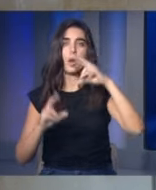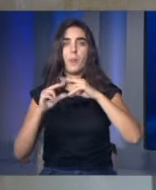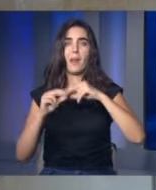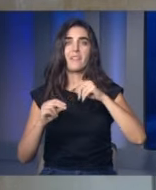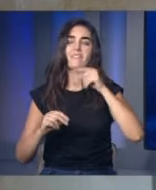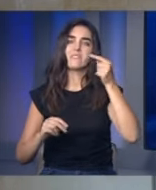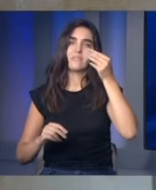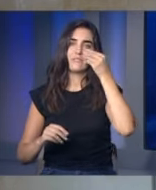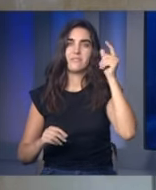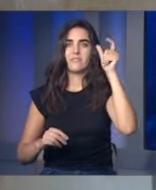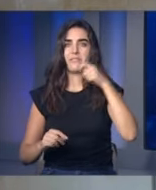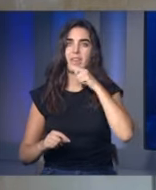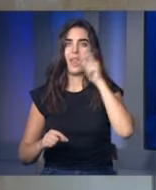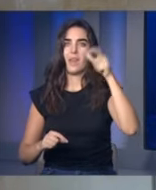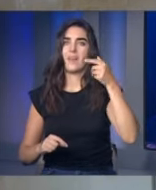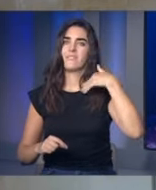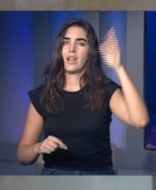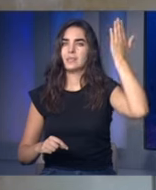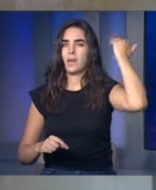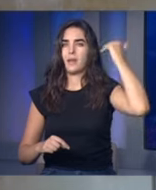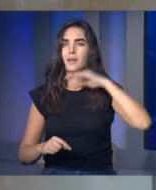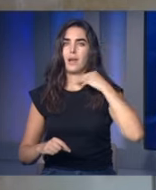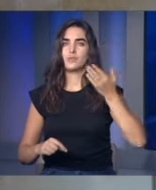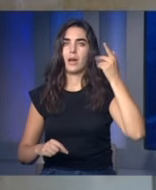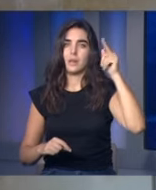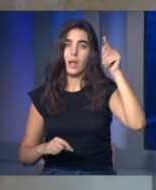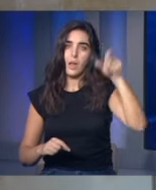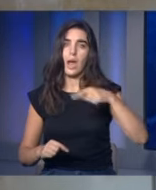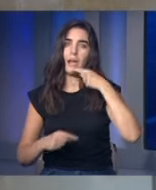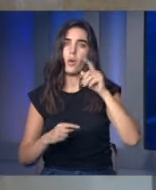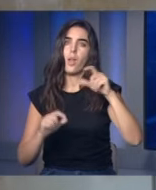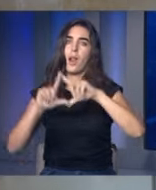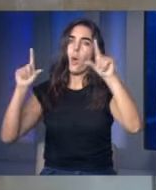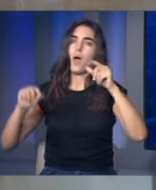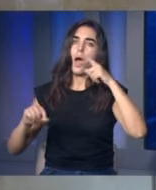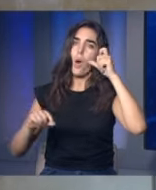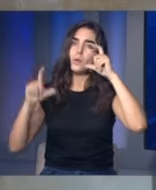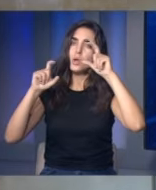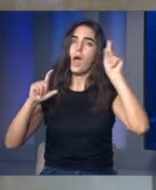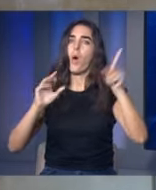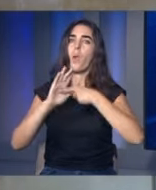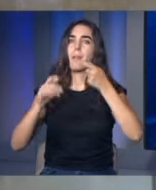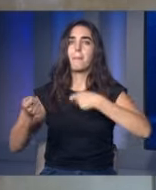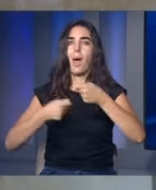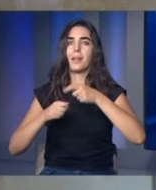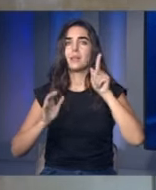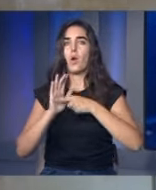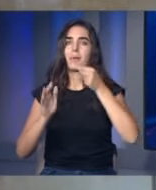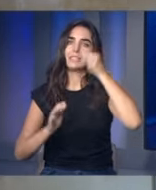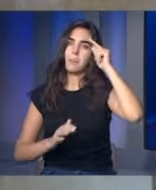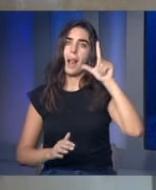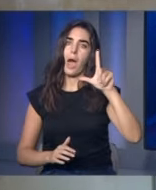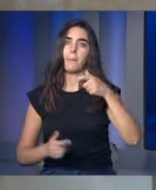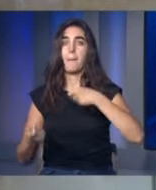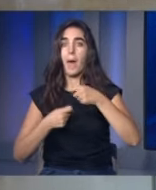خاصة للجنوب اللبناني للفنان الراحل عبد الحميد البكي. مجموعة لوحاته